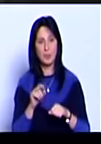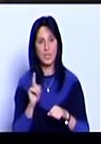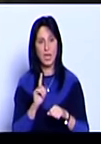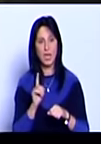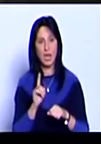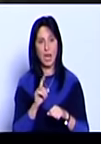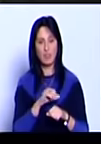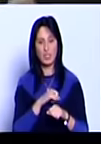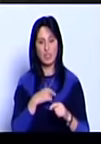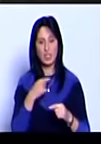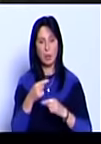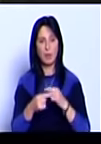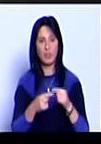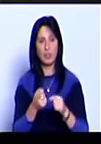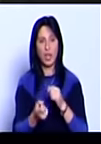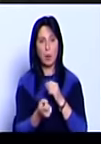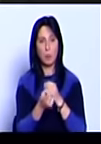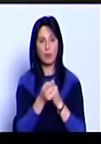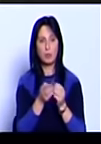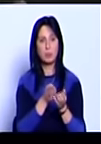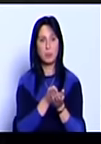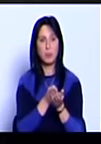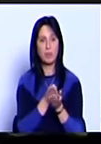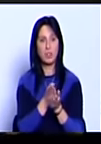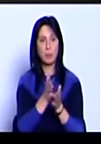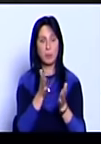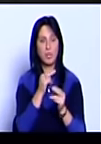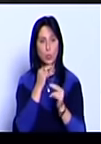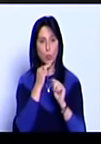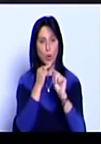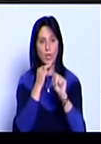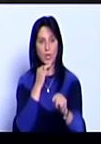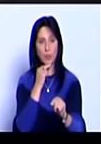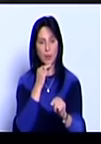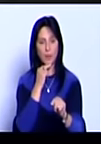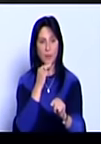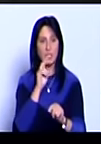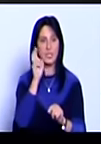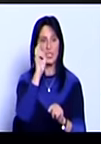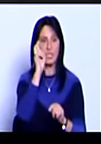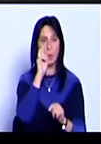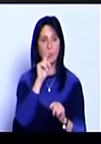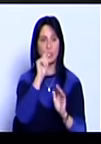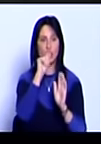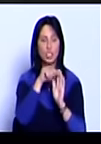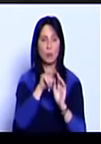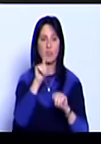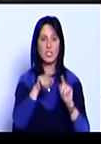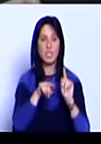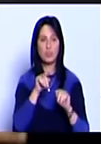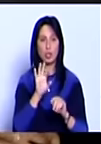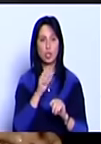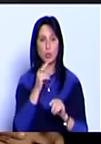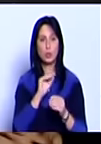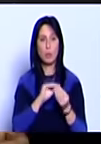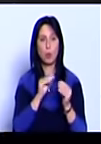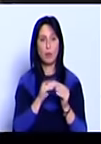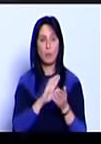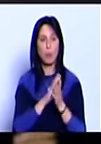ისეთი თვითდამკვიდრება გამოვლინებების მიმართულებით მეტი აქცენტის გაკეთება და სახელმწიფოს ჩარევა ხანდახან ისეთ სოციალურ